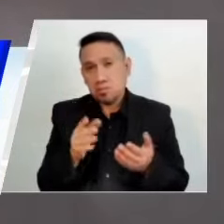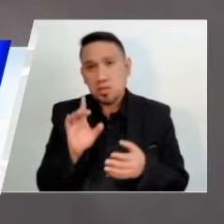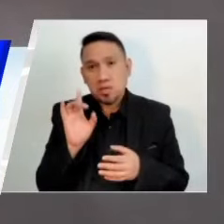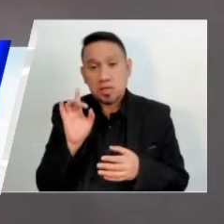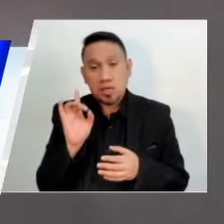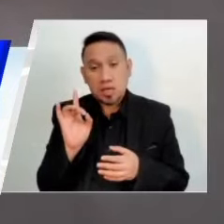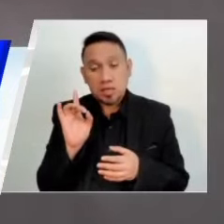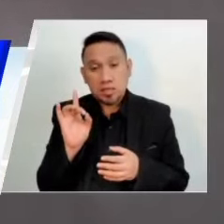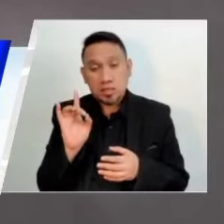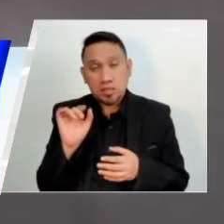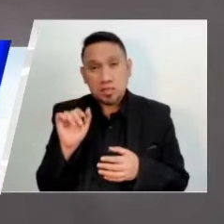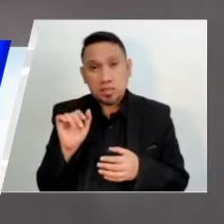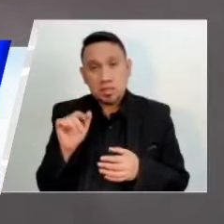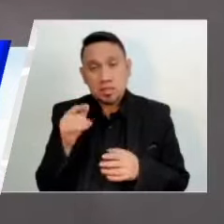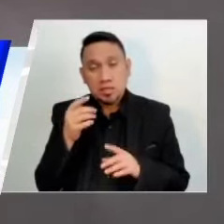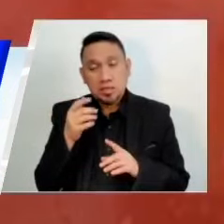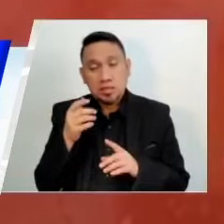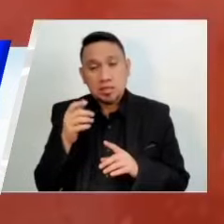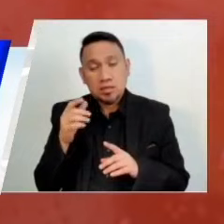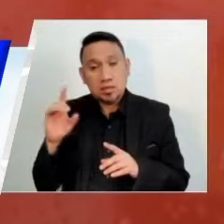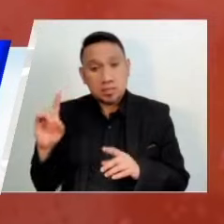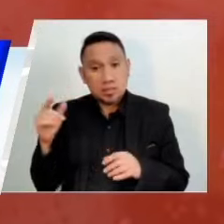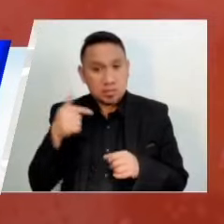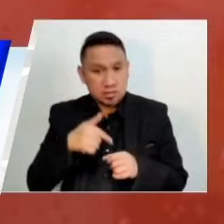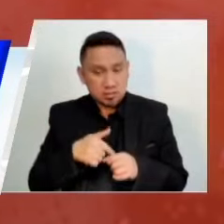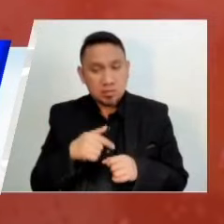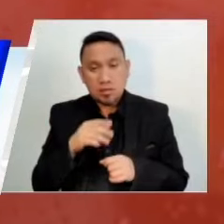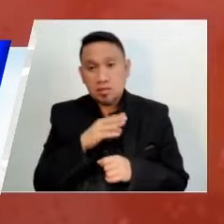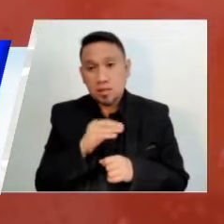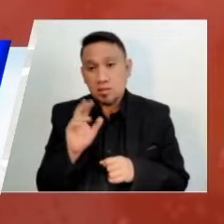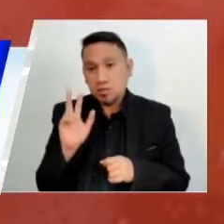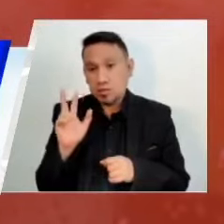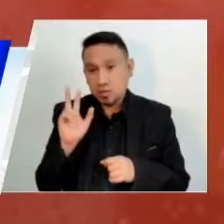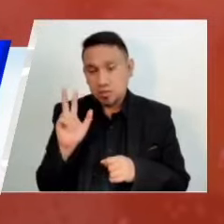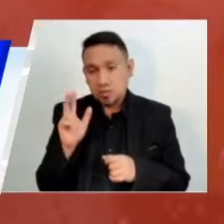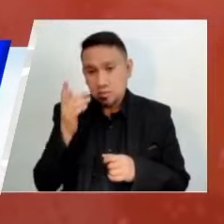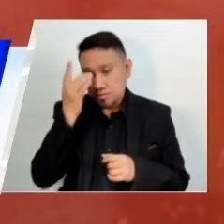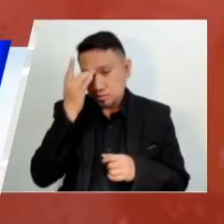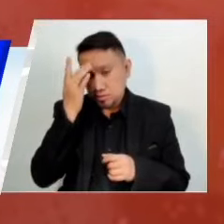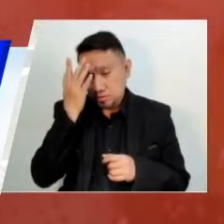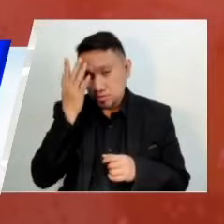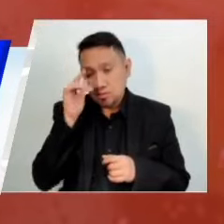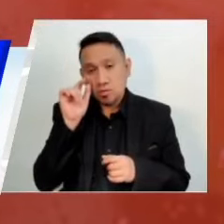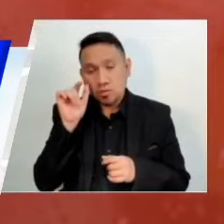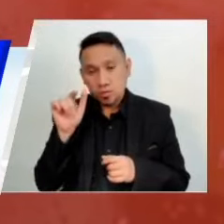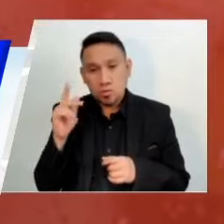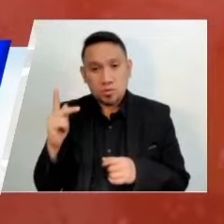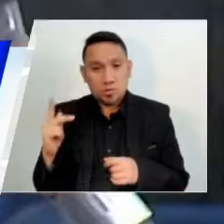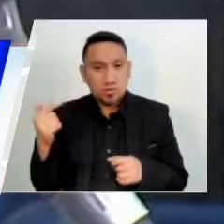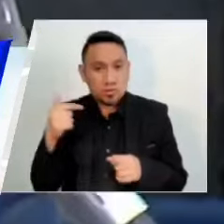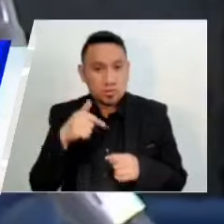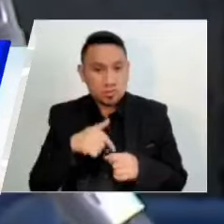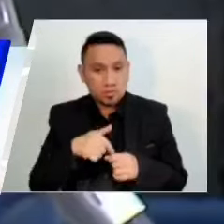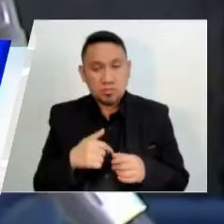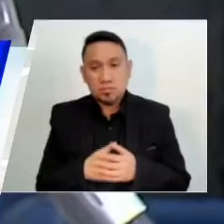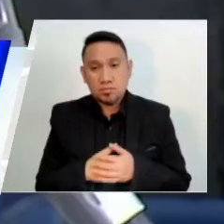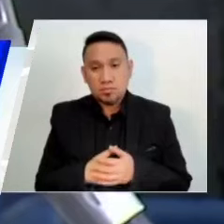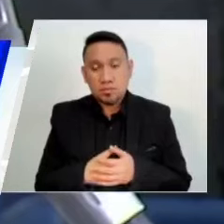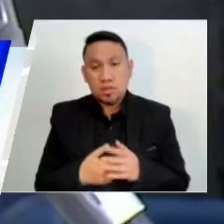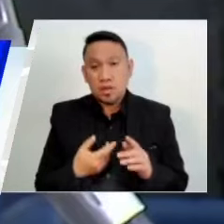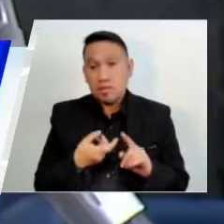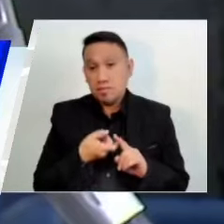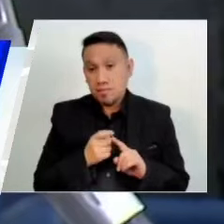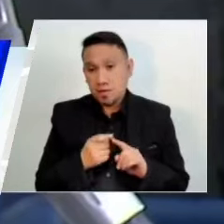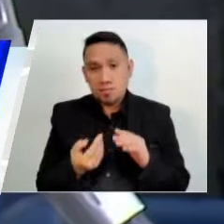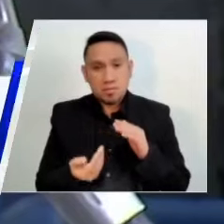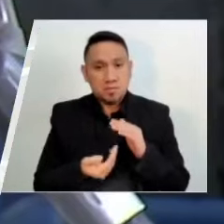sentimo kada litro at hanggang 30 sentimo naman ang kerosene. Batay po yan sa 4-day average ng trading ng Mean of Platts